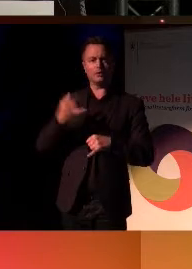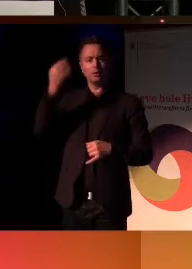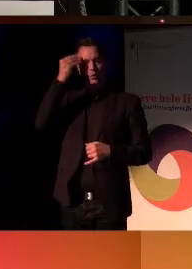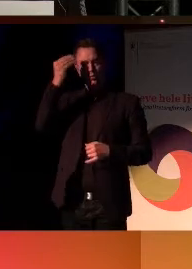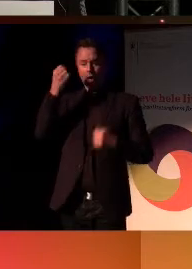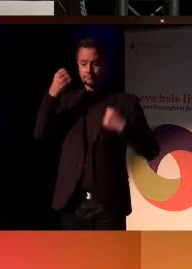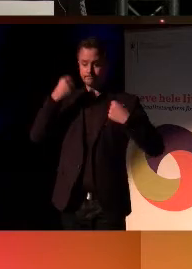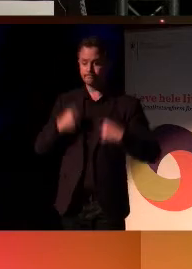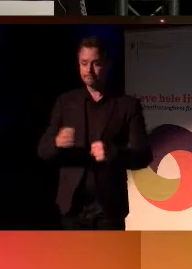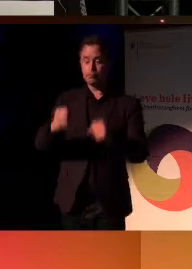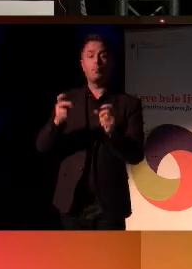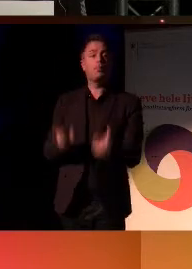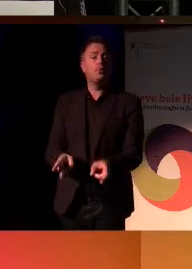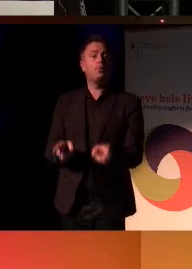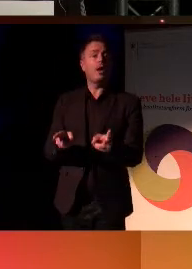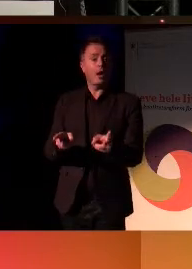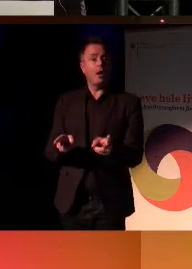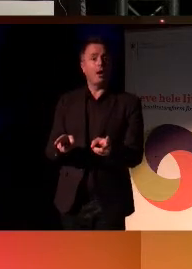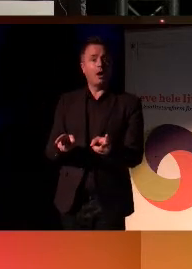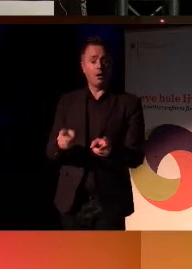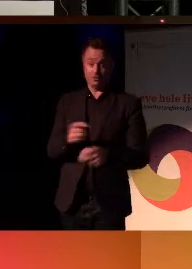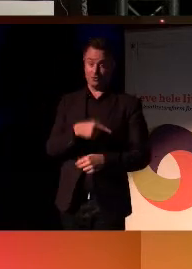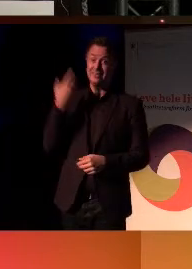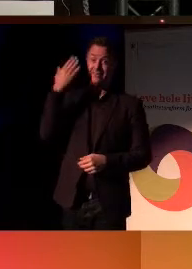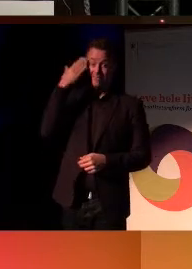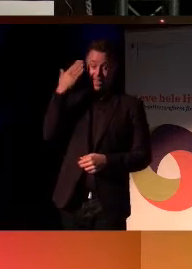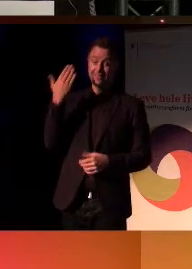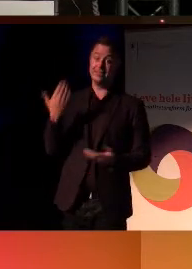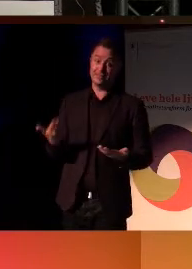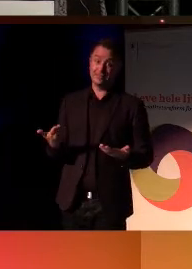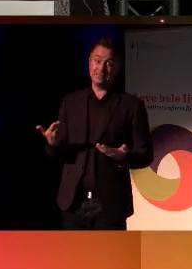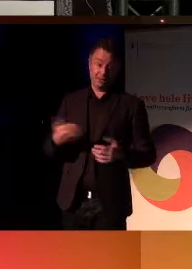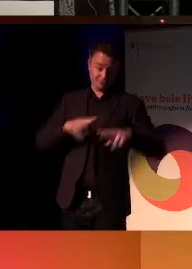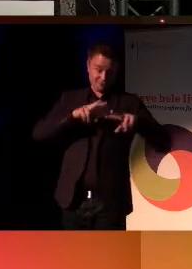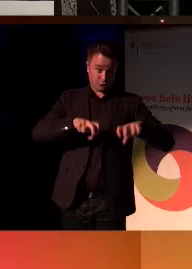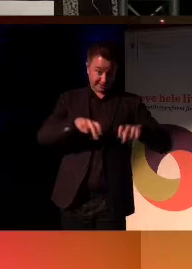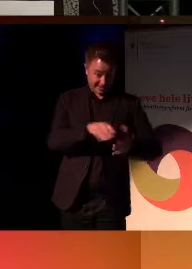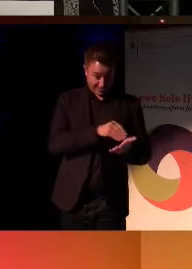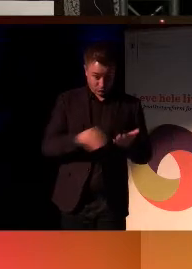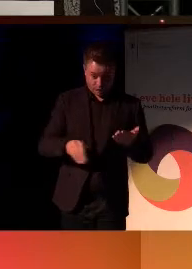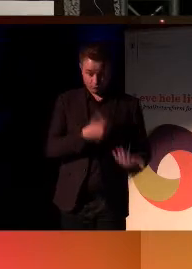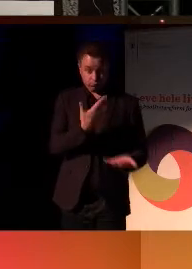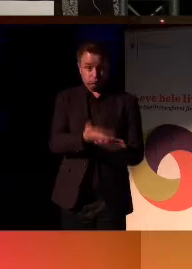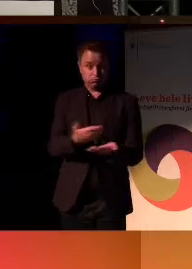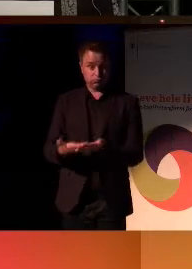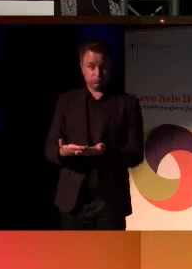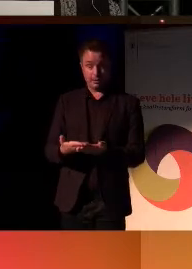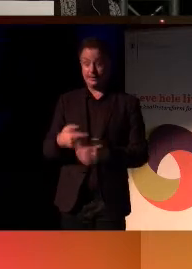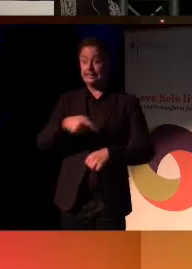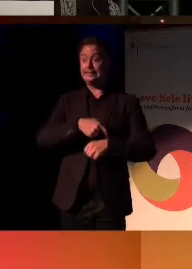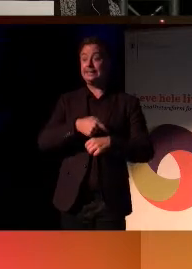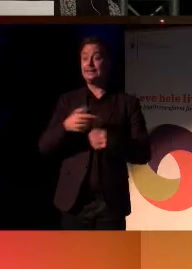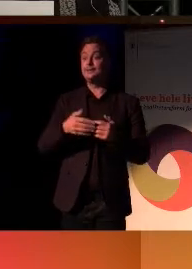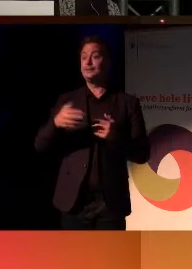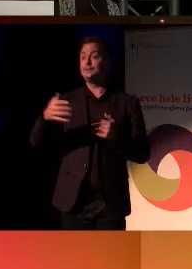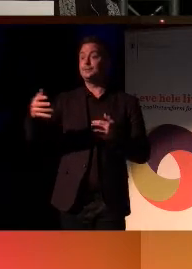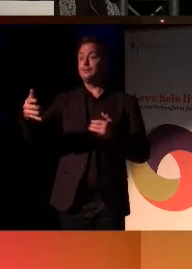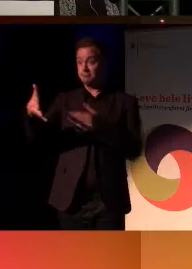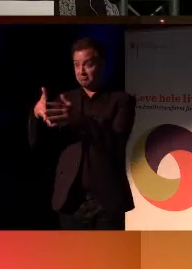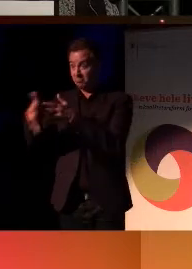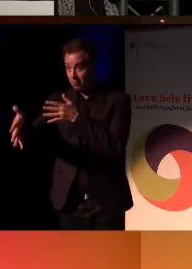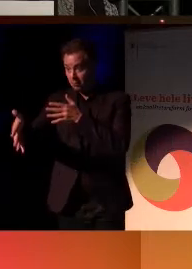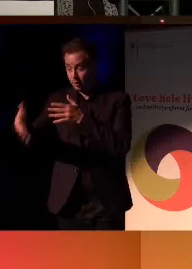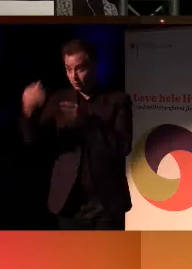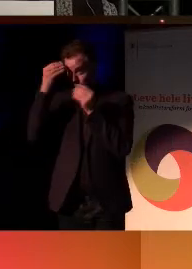kunnskap ut i livet. Og vi vet hvor lang tid det tar fra forskningsresultater foreligger til den gode kunnskapen